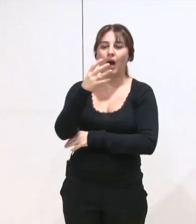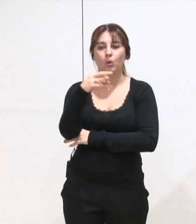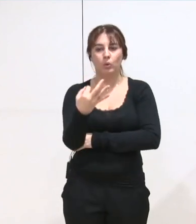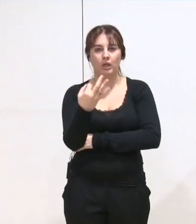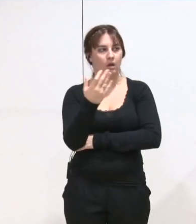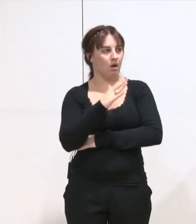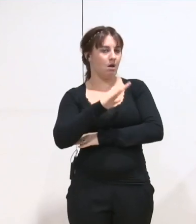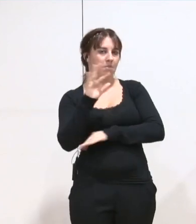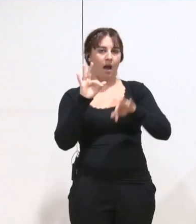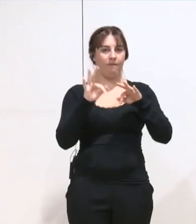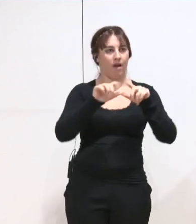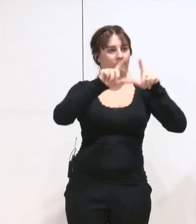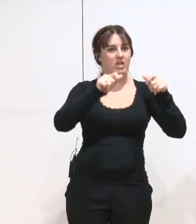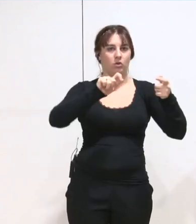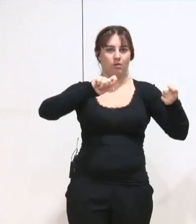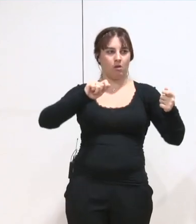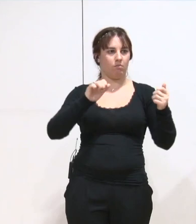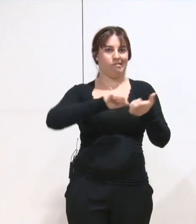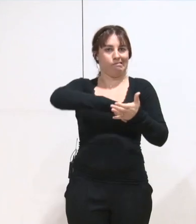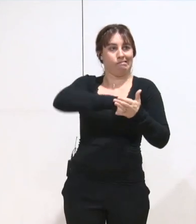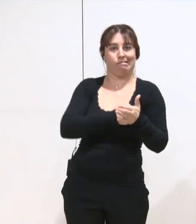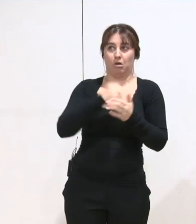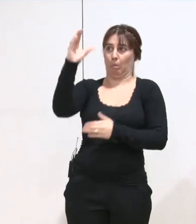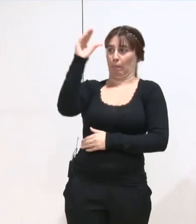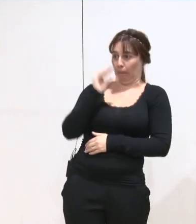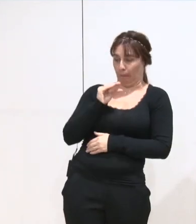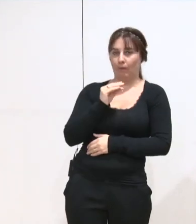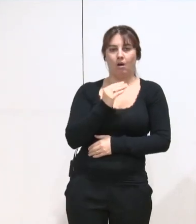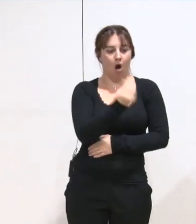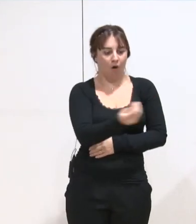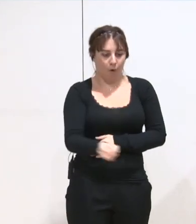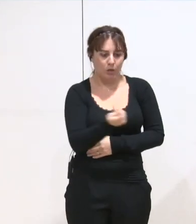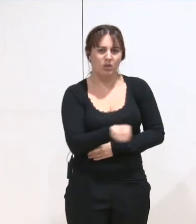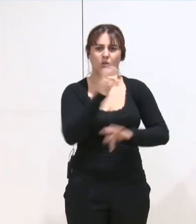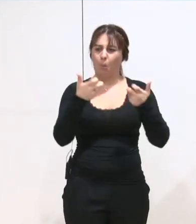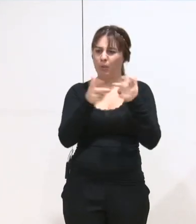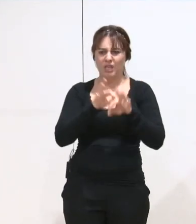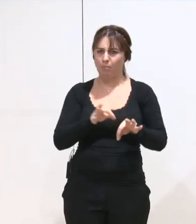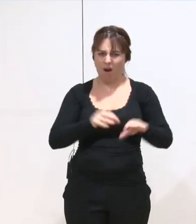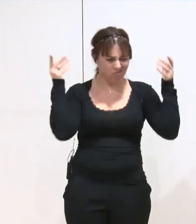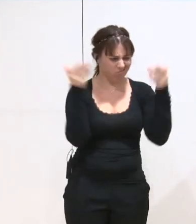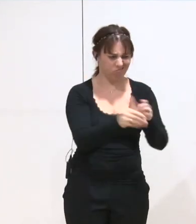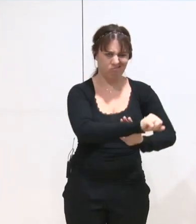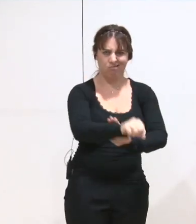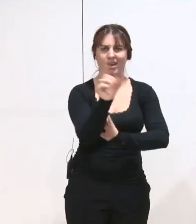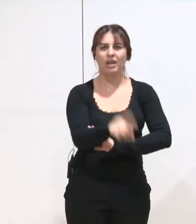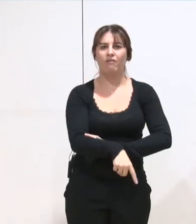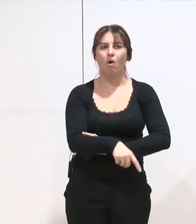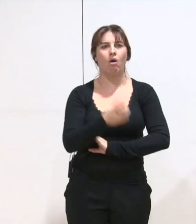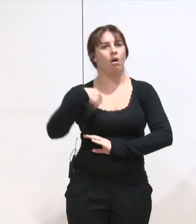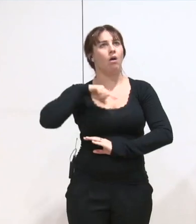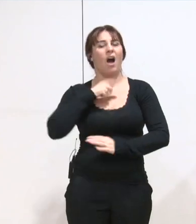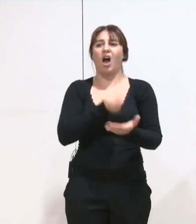de pénurie financière, nous pensons que l'éducation des enfants, ça n'a pas de prix, il faut savoir faire des choix, et encore une fois, nous n'acquérons aucun